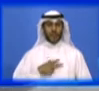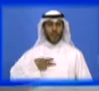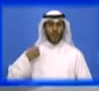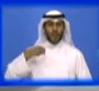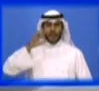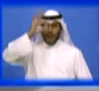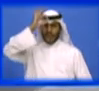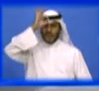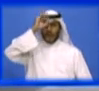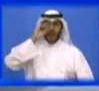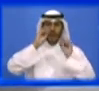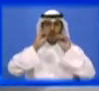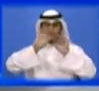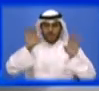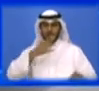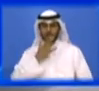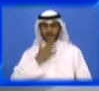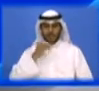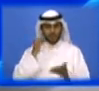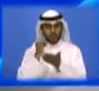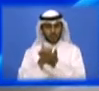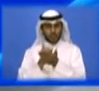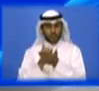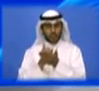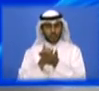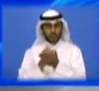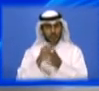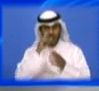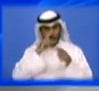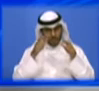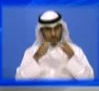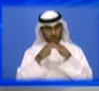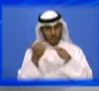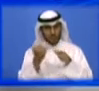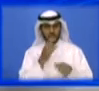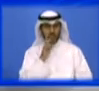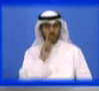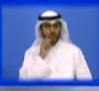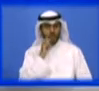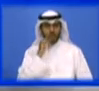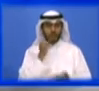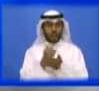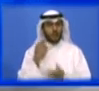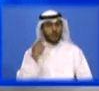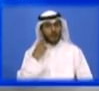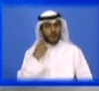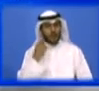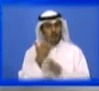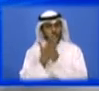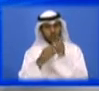ووزارة الداخلية تدعو الجميع أن يتحملوا واجبهم الأبوي والأسري والمجتمعي ومسؤولياتهم الوطنية لوقاية